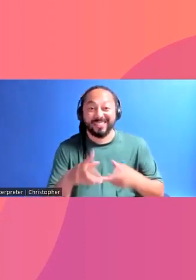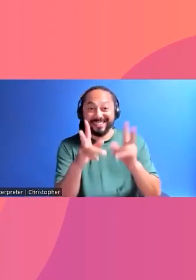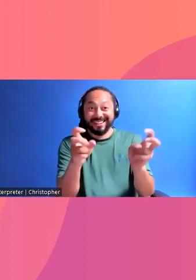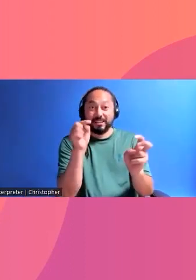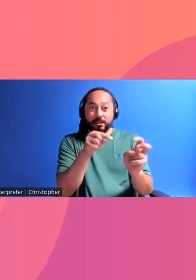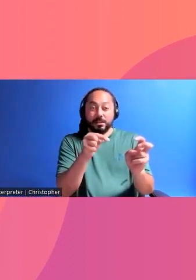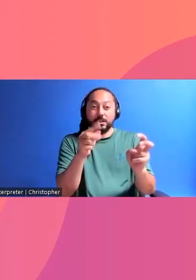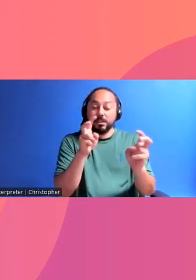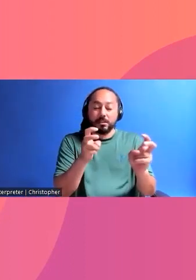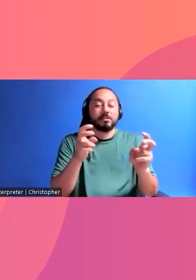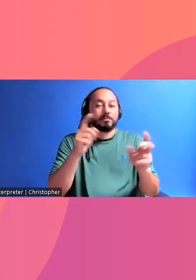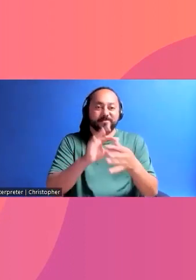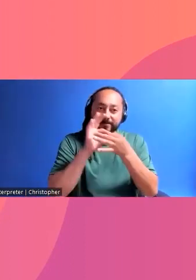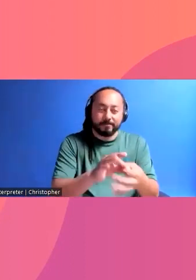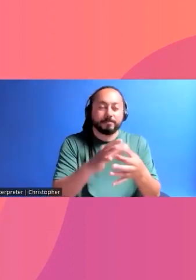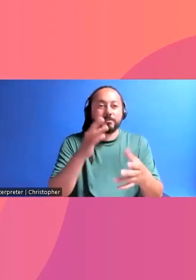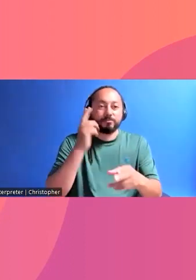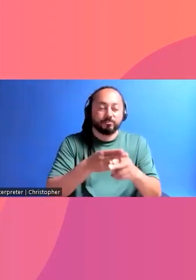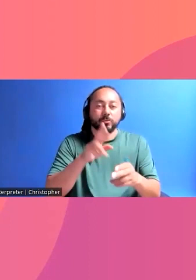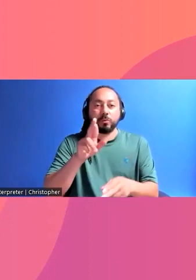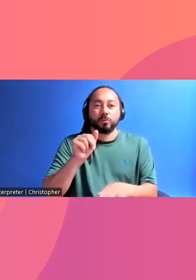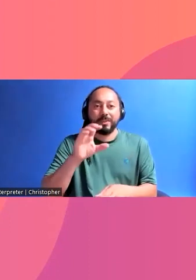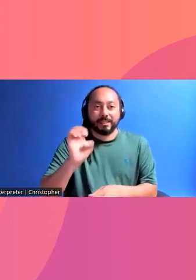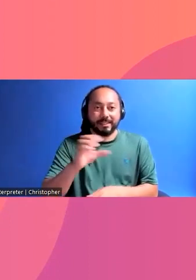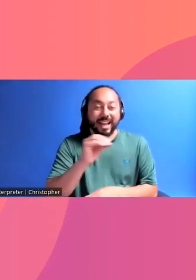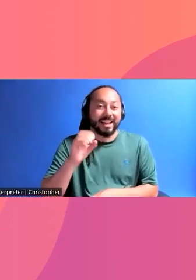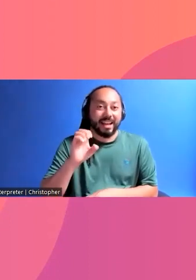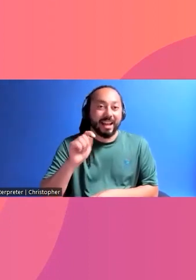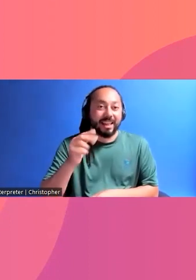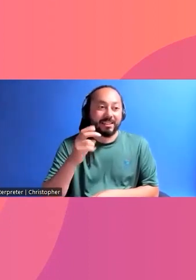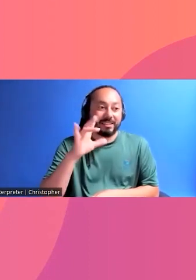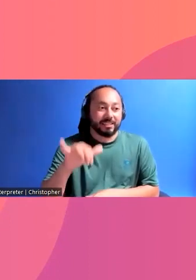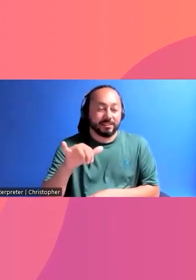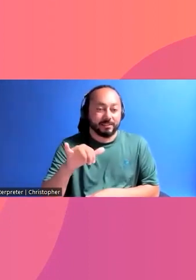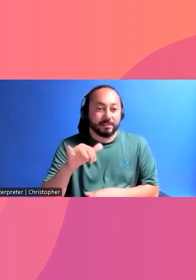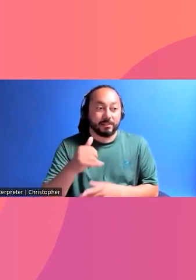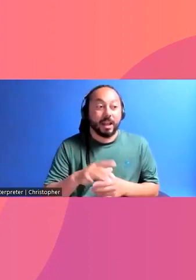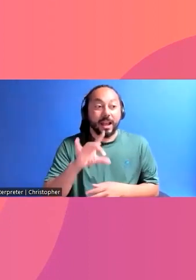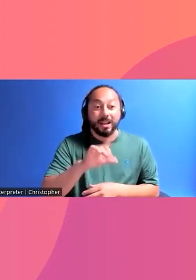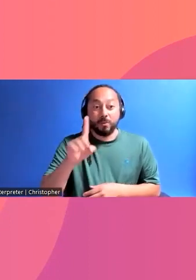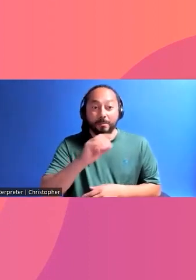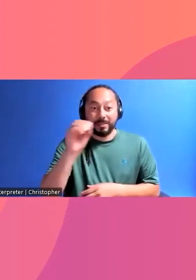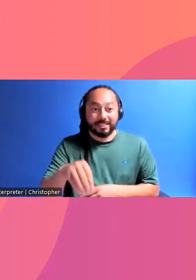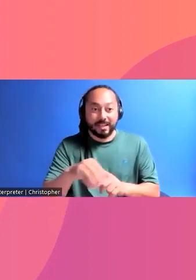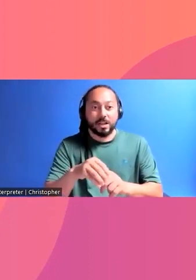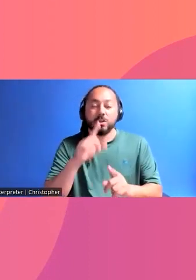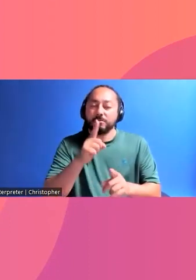60% des articles avaient des références directes sur la race ou l'ethnicité.